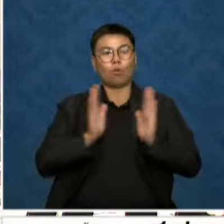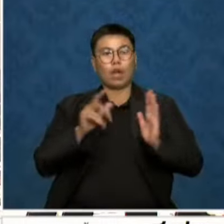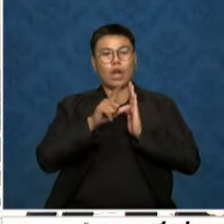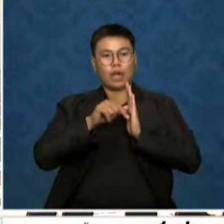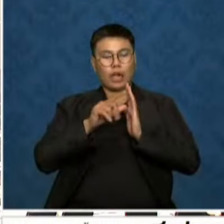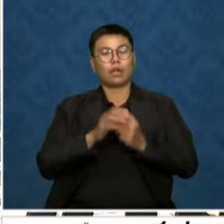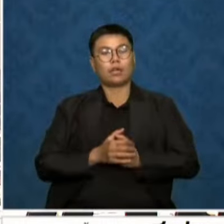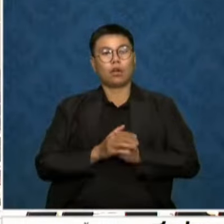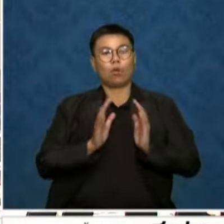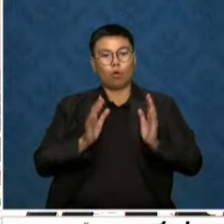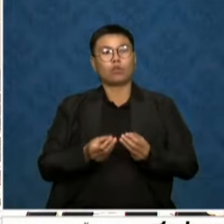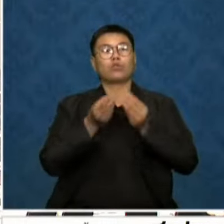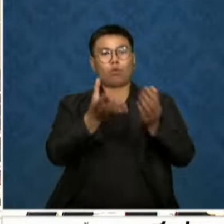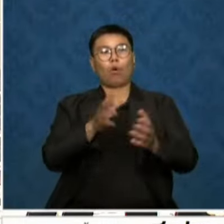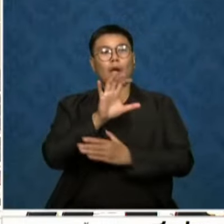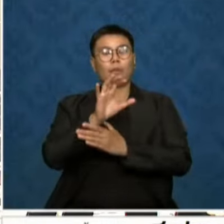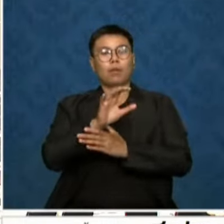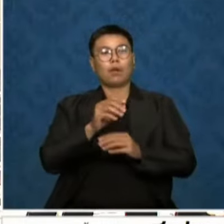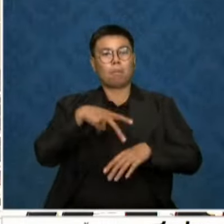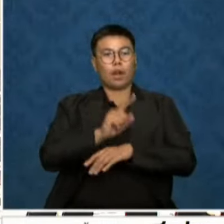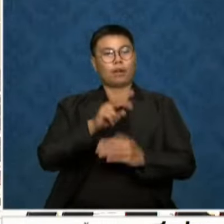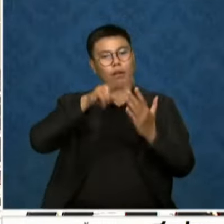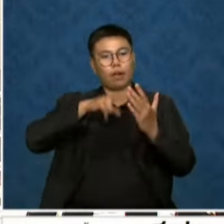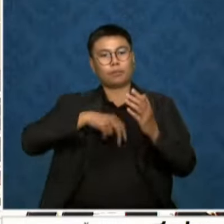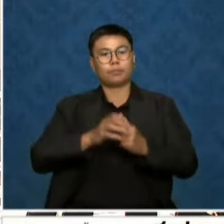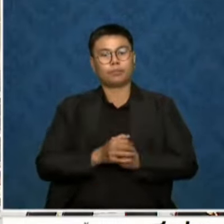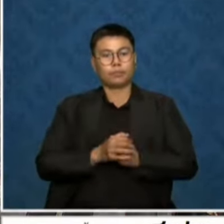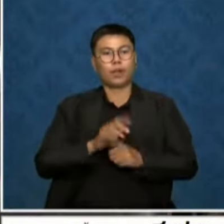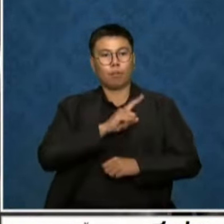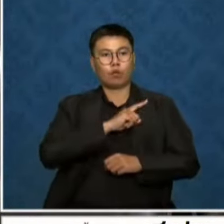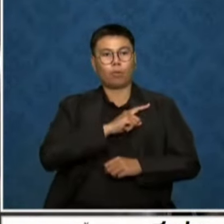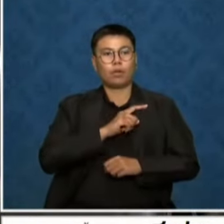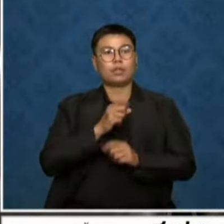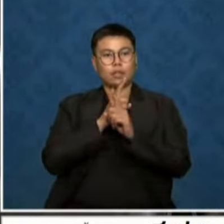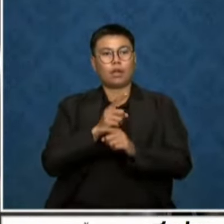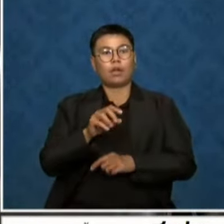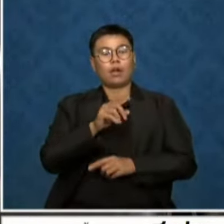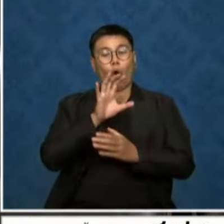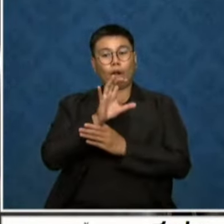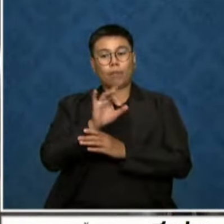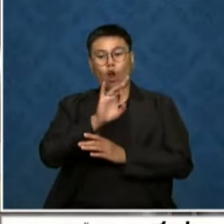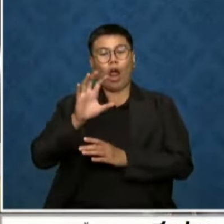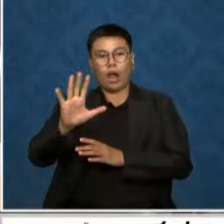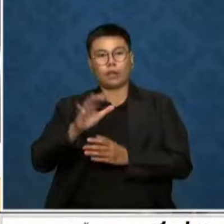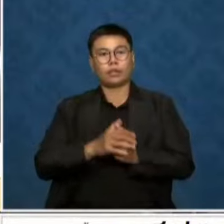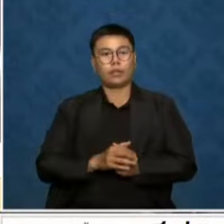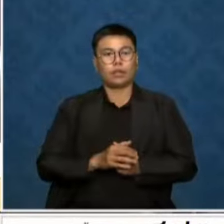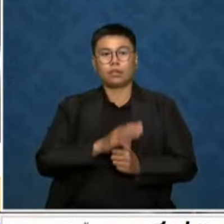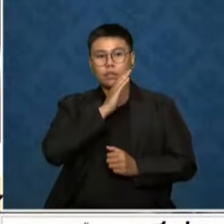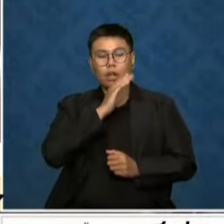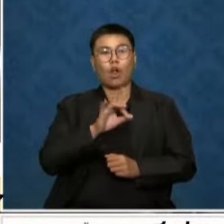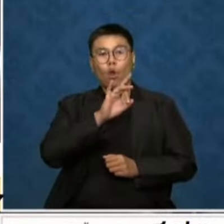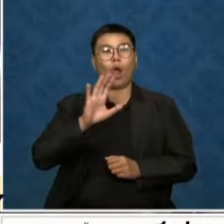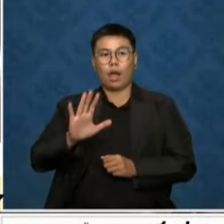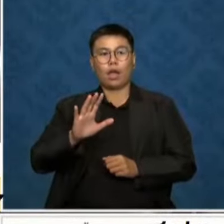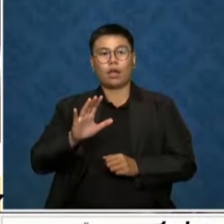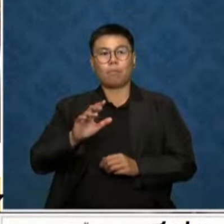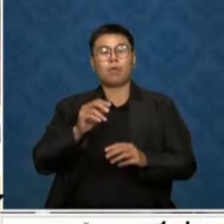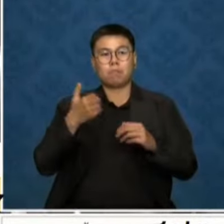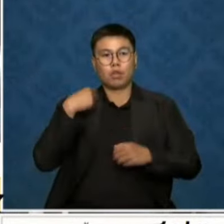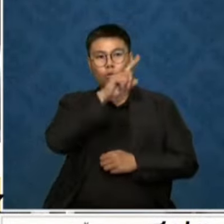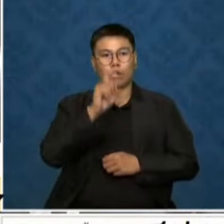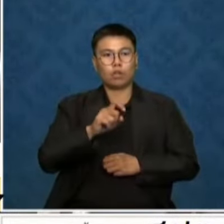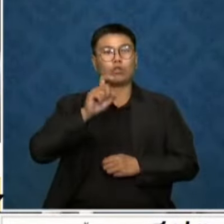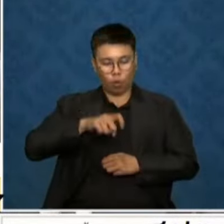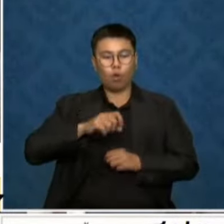ากที่ส่งข้อบังคับให้ท่านประธานได้อ่านหน้าที่ท่านประธานครับทําตามข้อบังคับ105ครับทําตามข้อบังคับ105มีข้อสังเกตต้